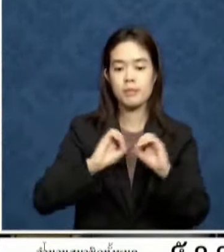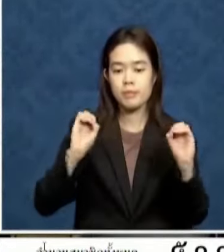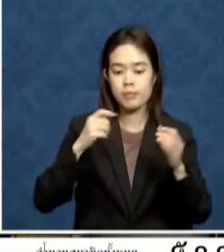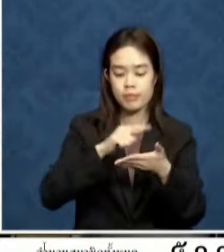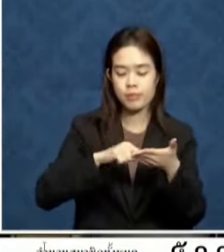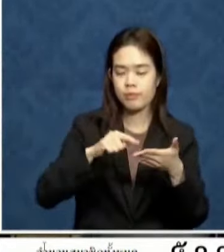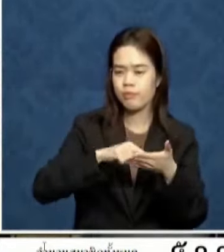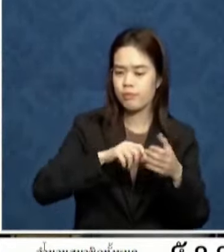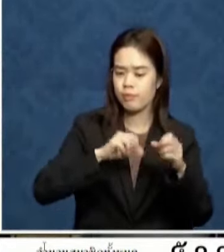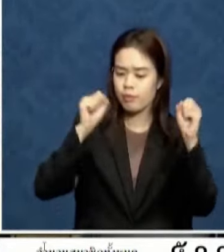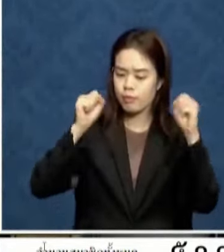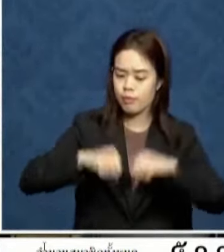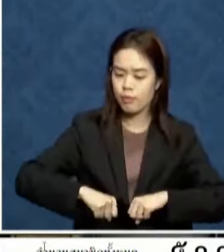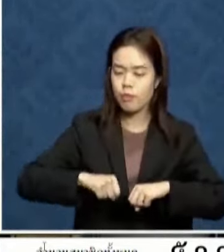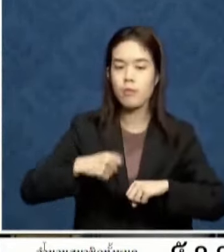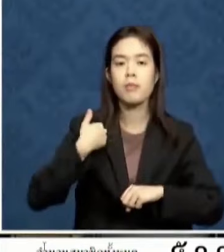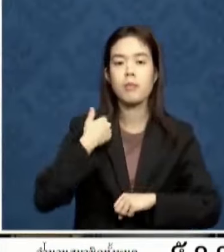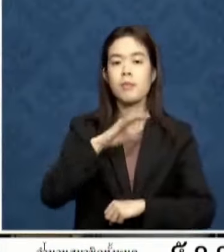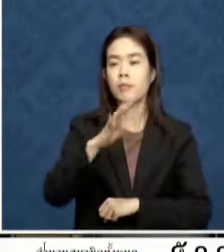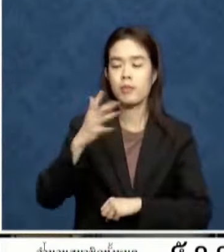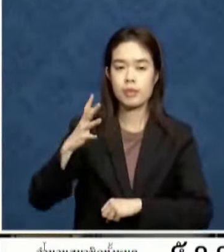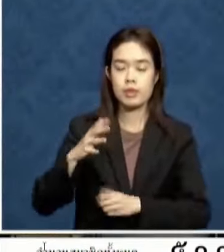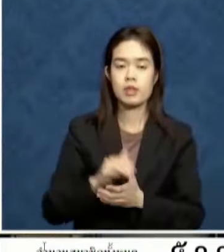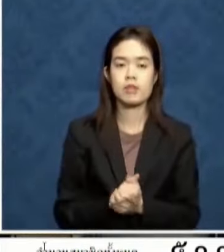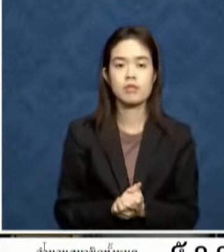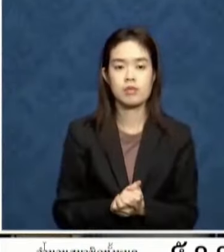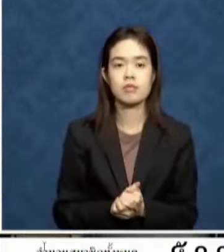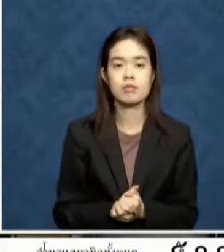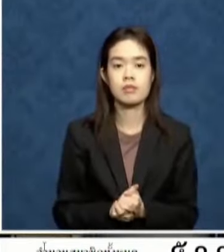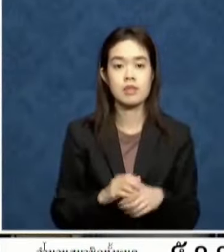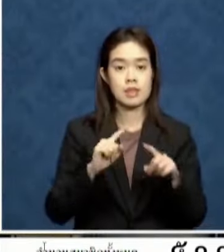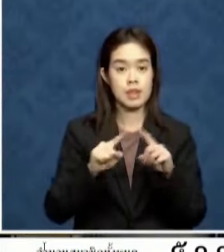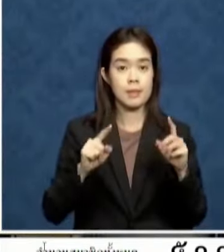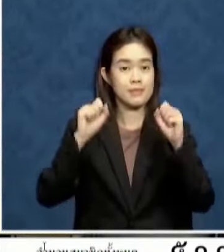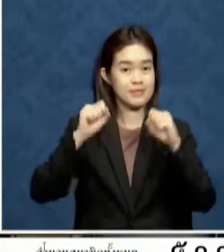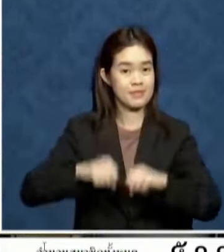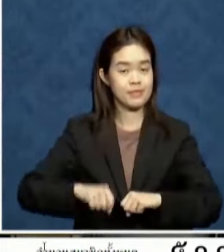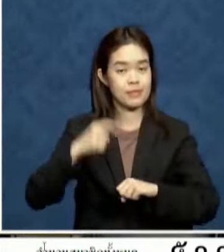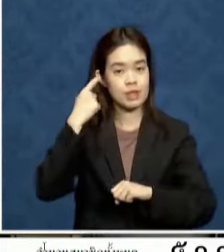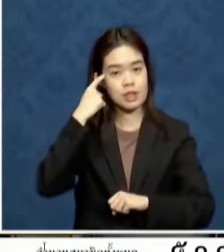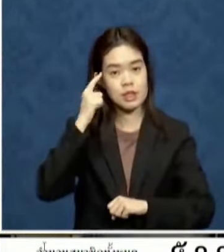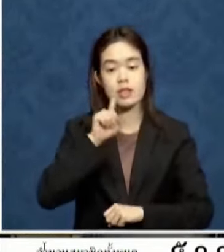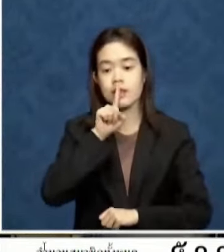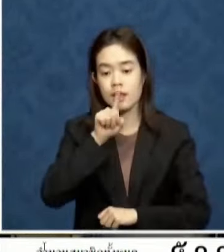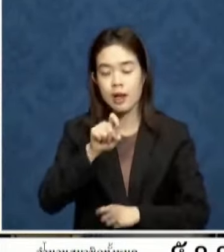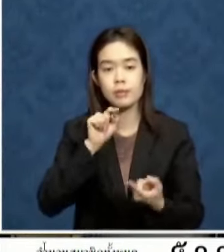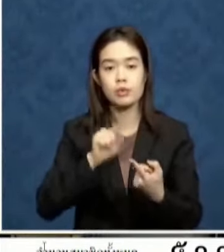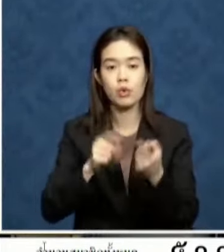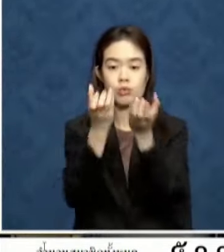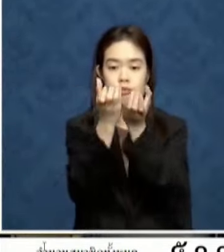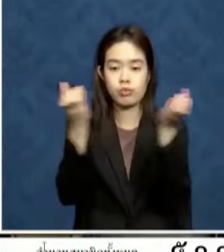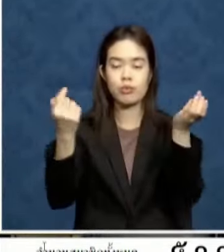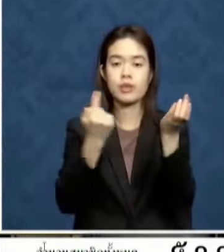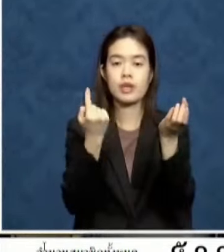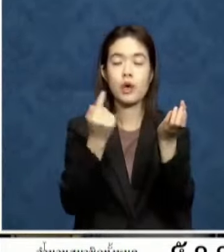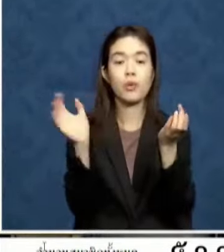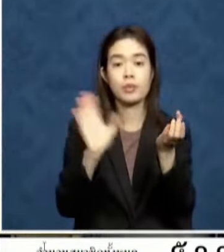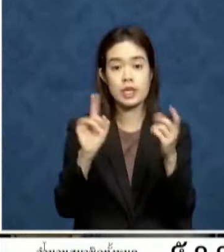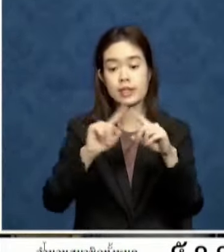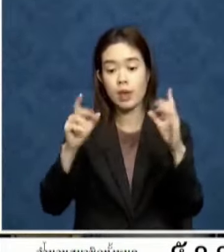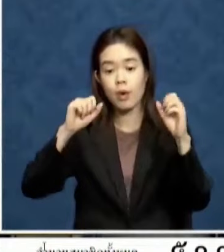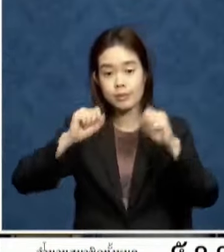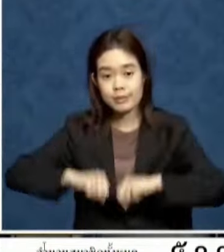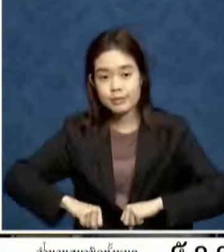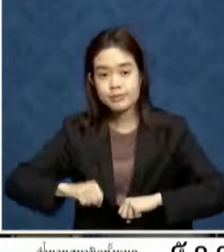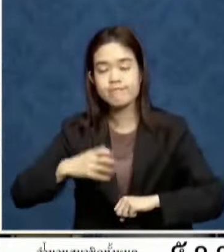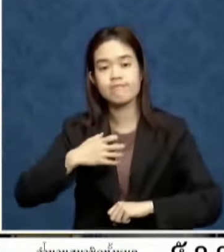ในเรื่องอื่นที่ไม่ใช่เรื่องของรัฐธรรมนูญแต่ความจริงแล้วประชามติไม่จำเป็นต้องถามเฉพาะเรื่องของรัฐธรรมนูญเท่านั้นครับแต่ประชามติสามารถถูกใช้เ